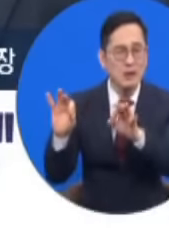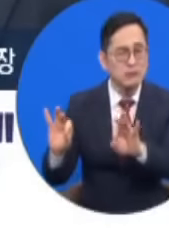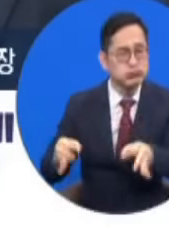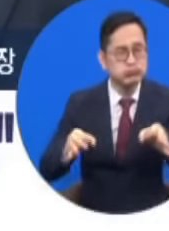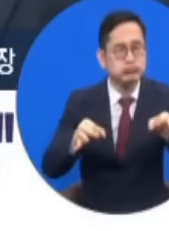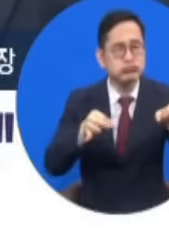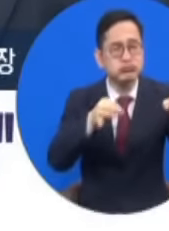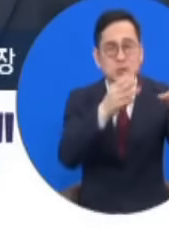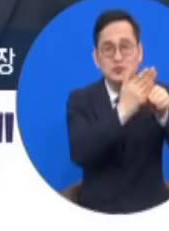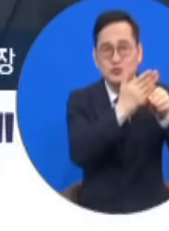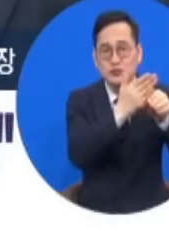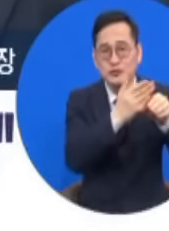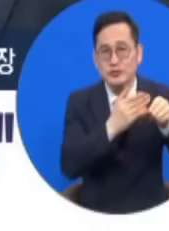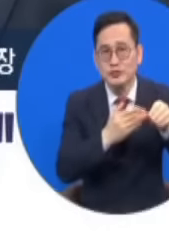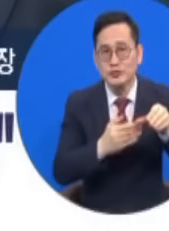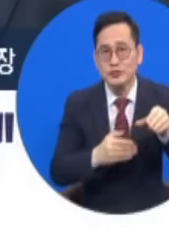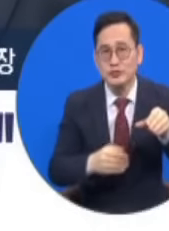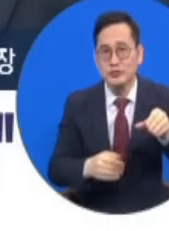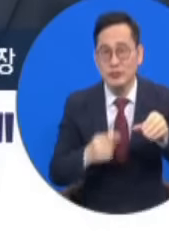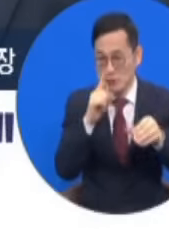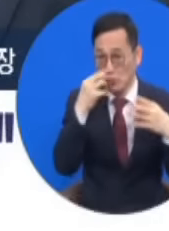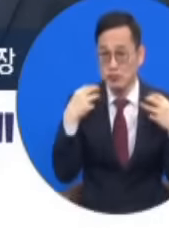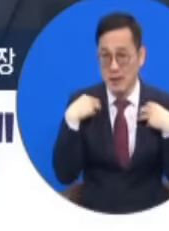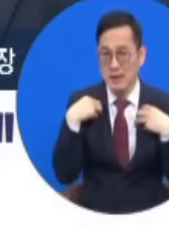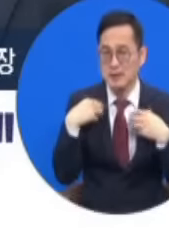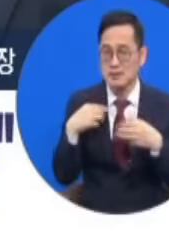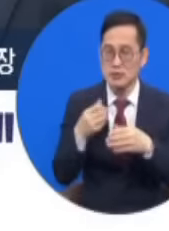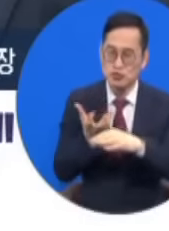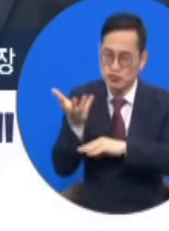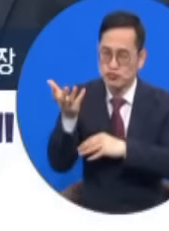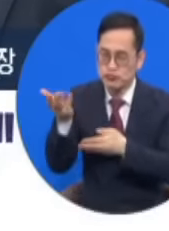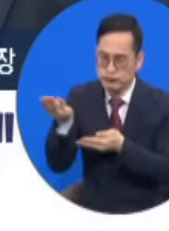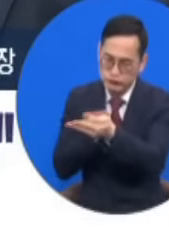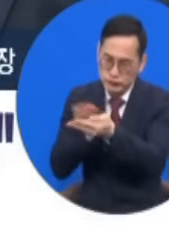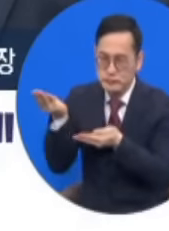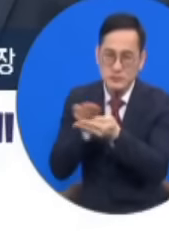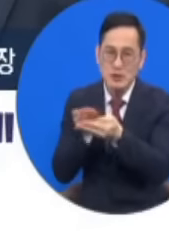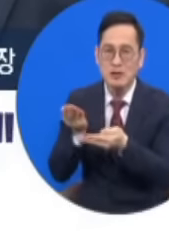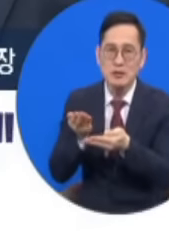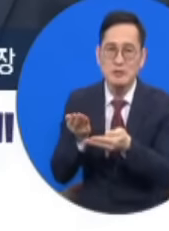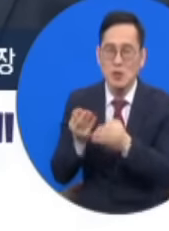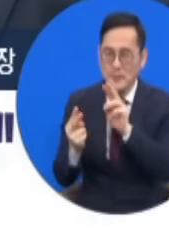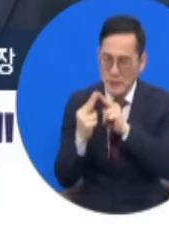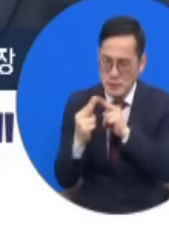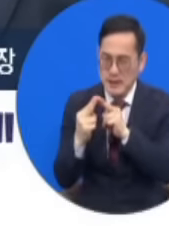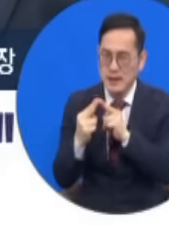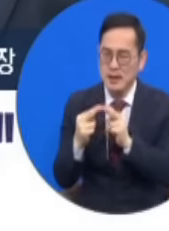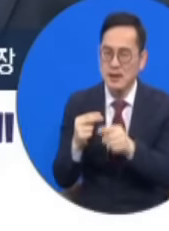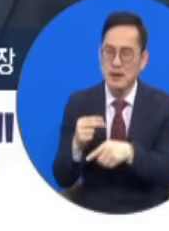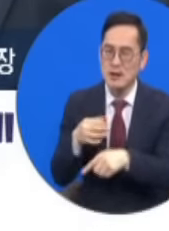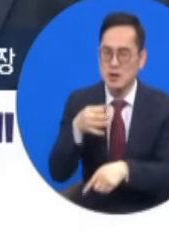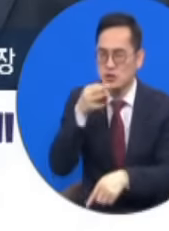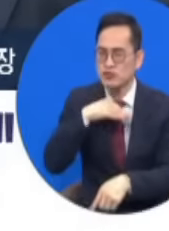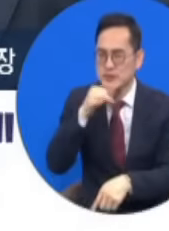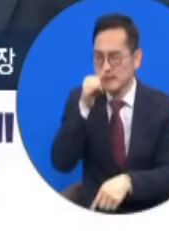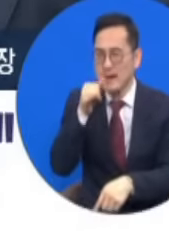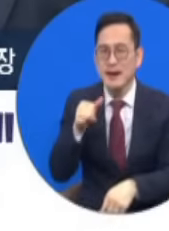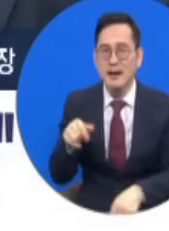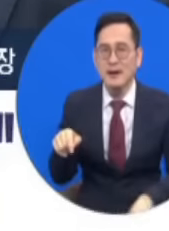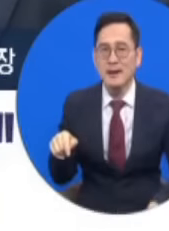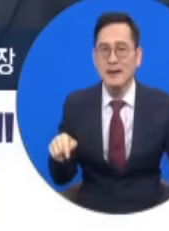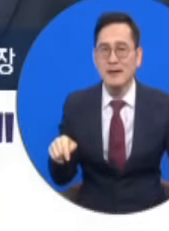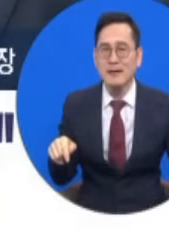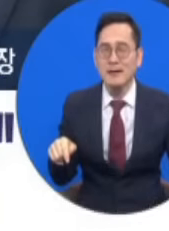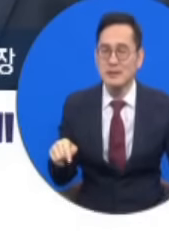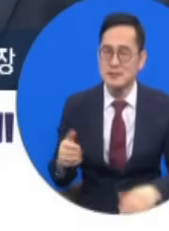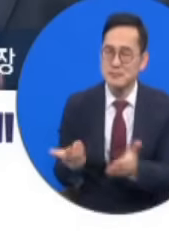정부가 적극적으로 뭐 무역 수지 개선이라든가 반도체 수출 성과를 얘기하고 있지만 3년 전 수준으로 회복되려면 아직